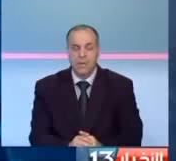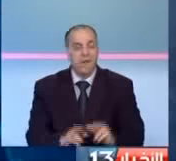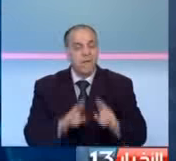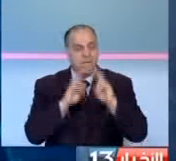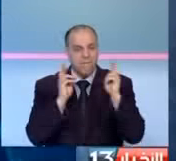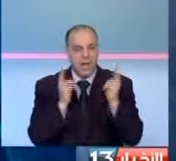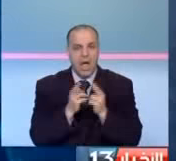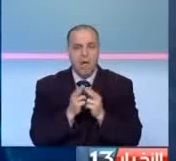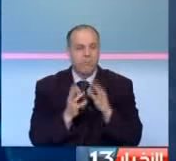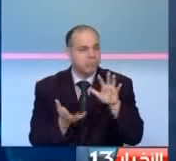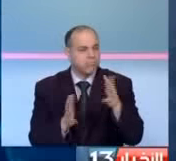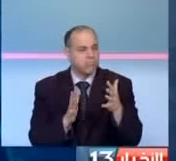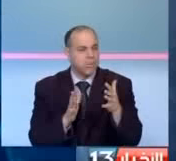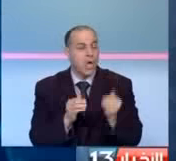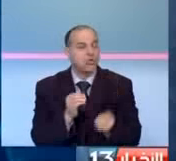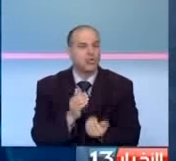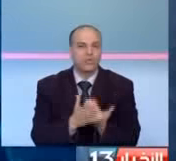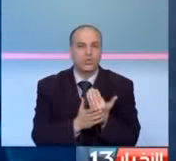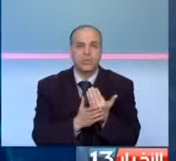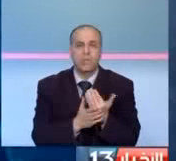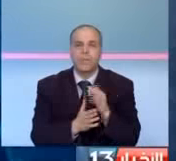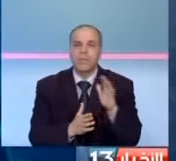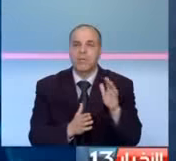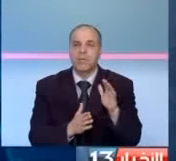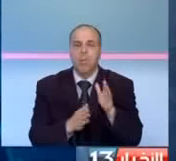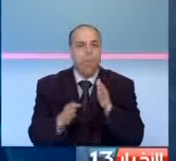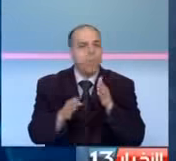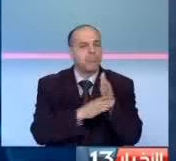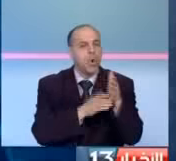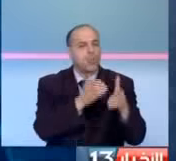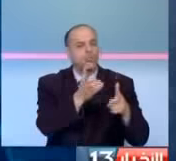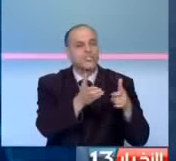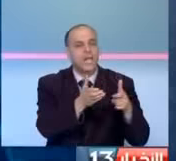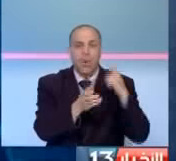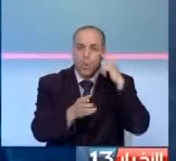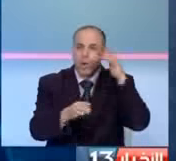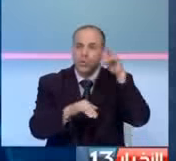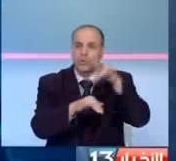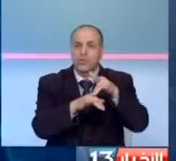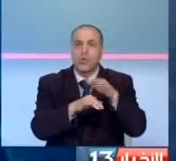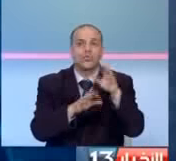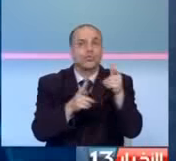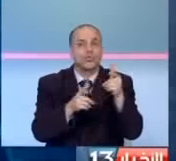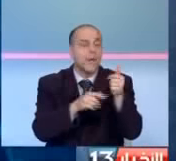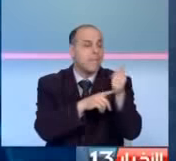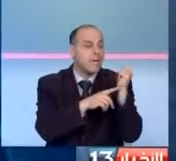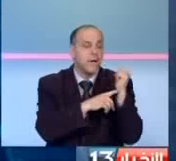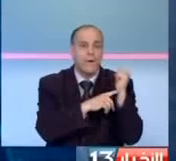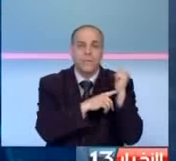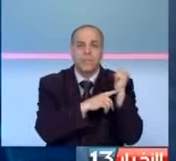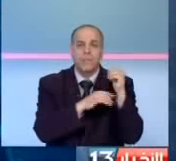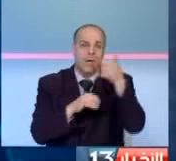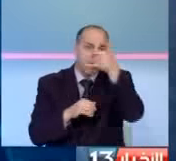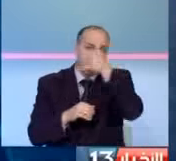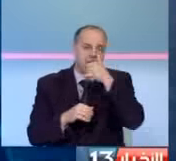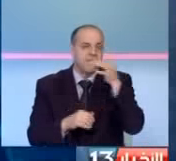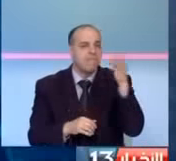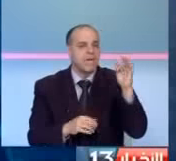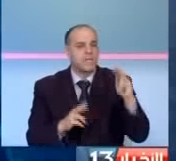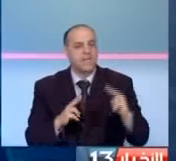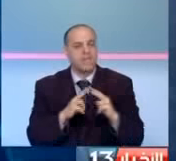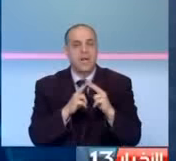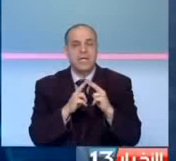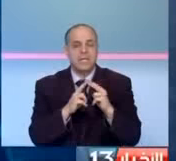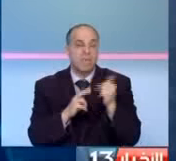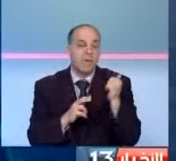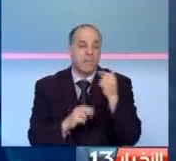دوليا ترجح آخر التطورات المتصلة بالهجوم المسلح الذي استهدف أمس متحف اللوفر بالعاصمة